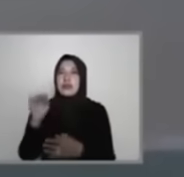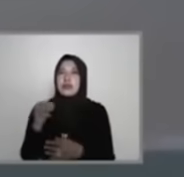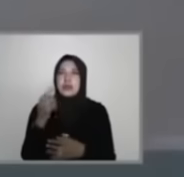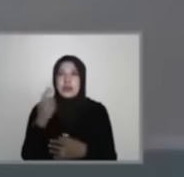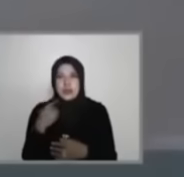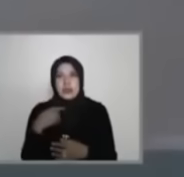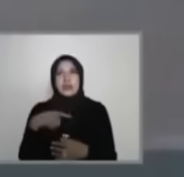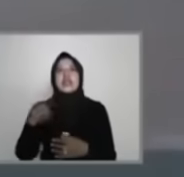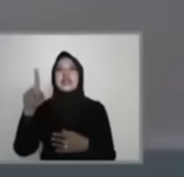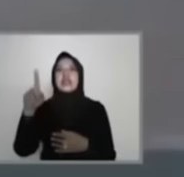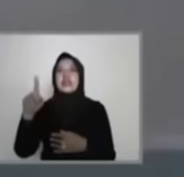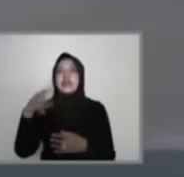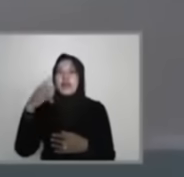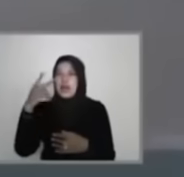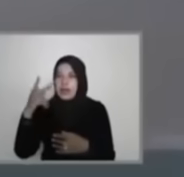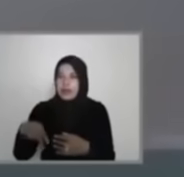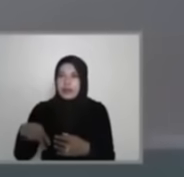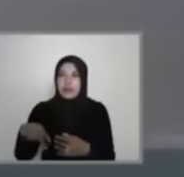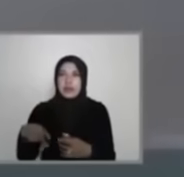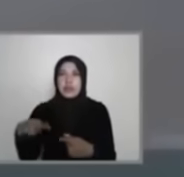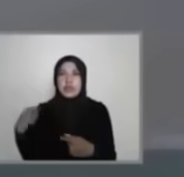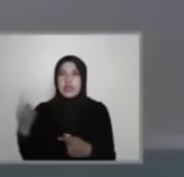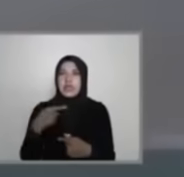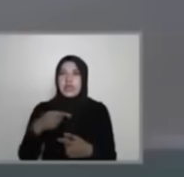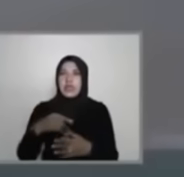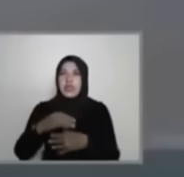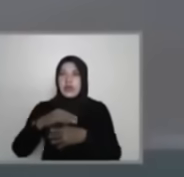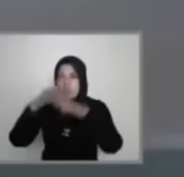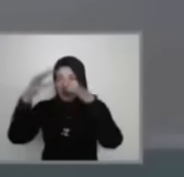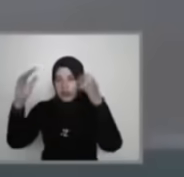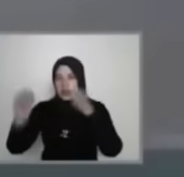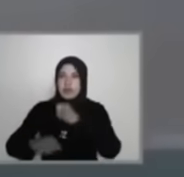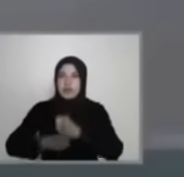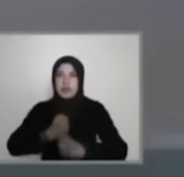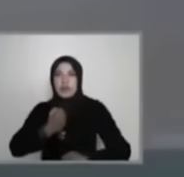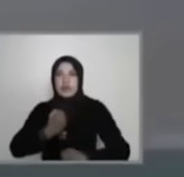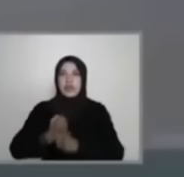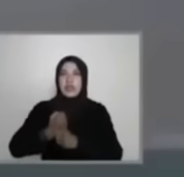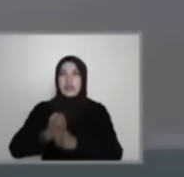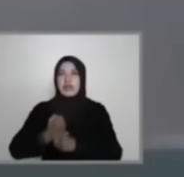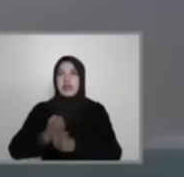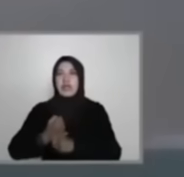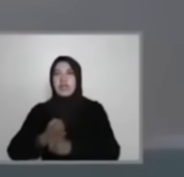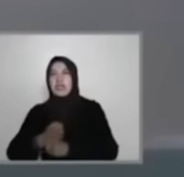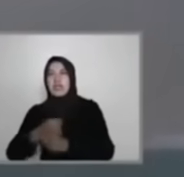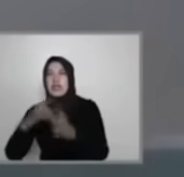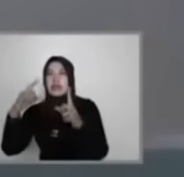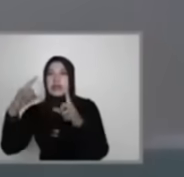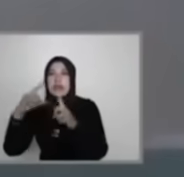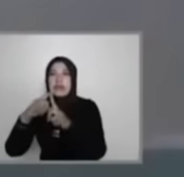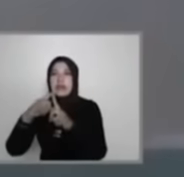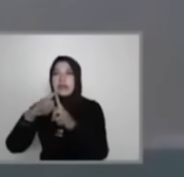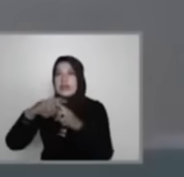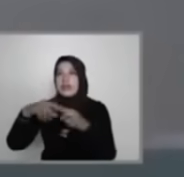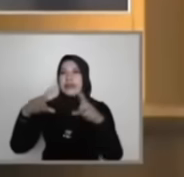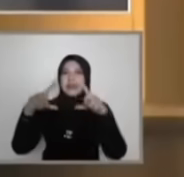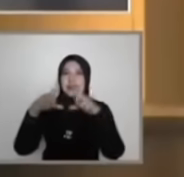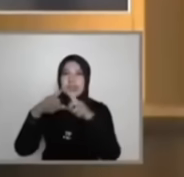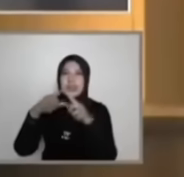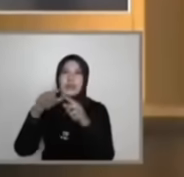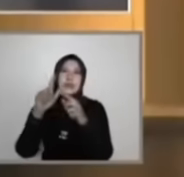Justru itu harus kita perkuat lembaga daya Dinas Syariah Islam.